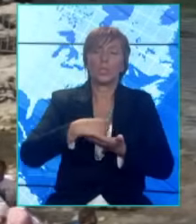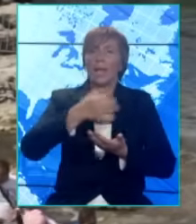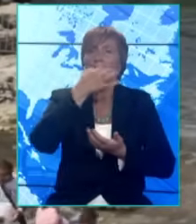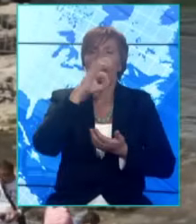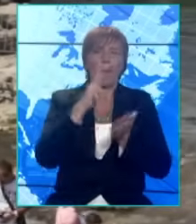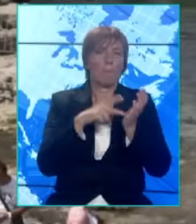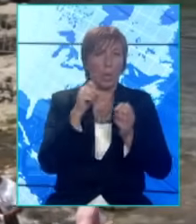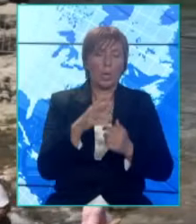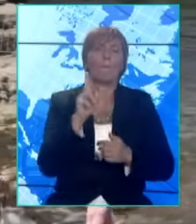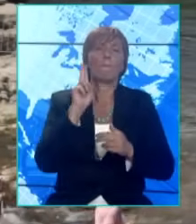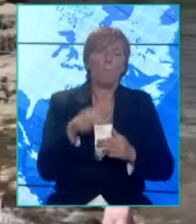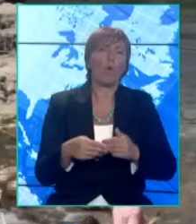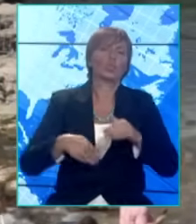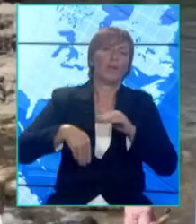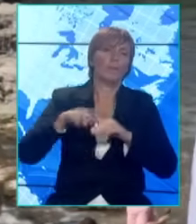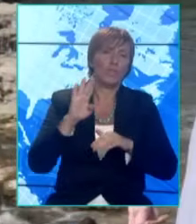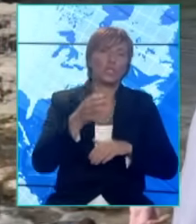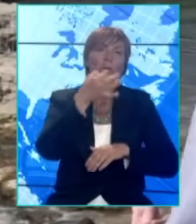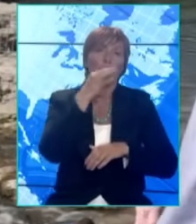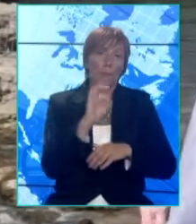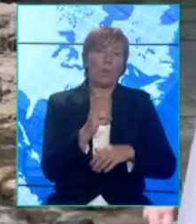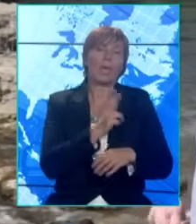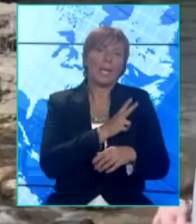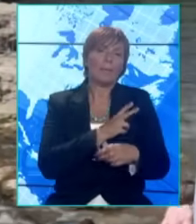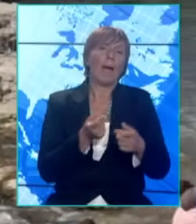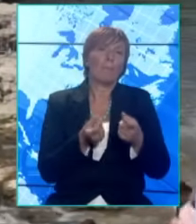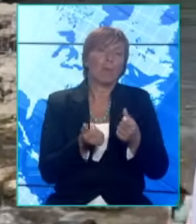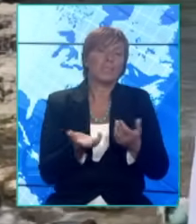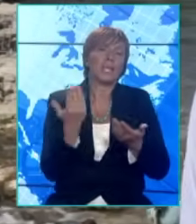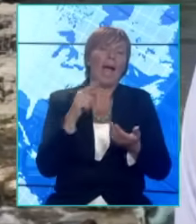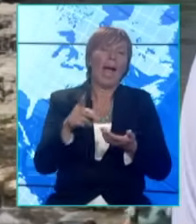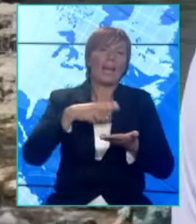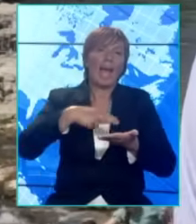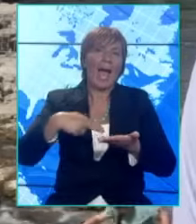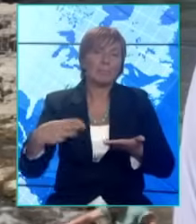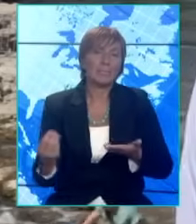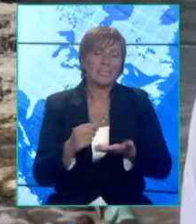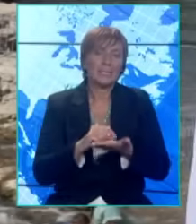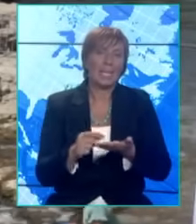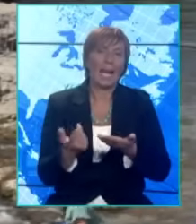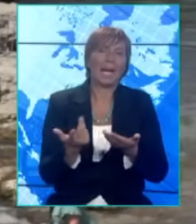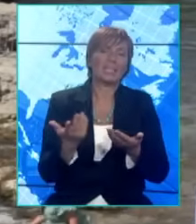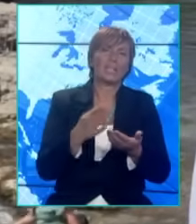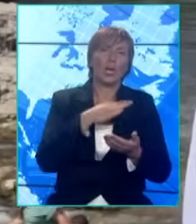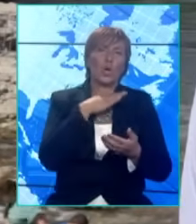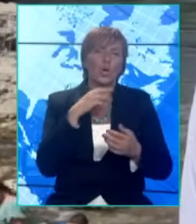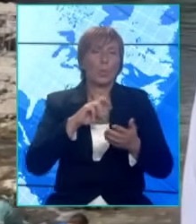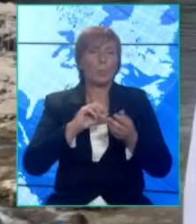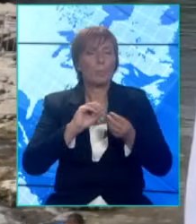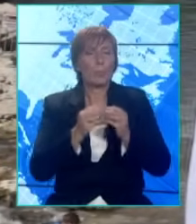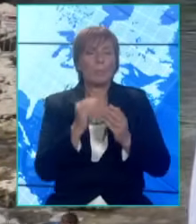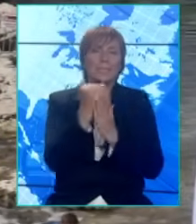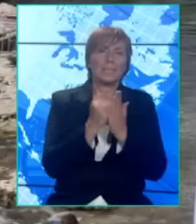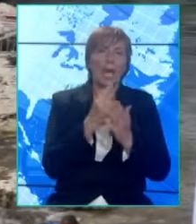način. Naravno da je moglo i više i bolje, imamo i sredstava, ali nekad je tu i administracija, malo i naši kruti zakoni koji